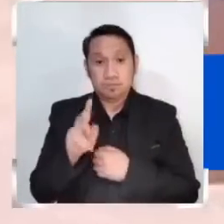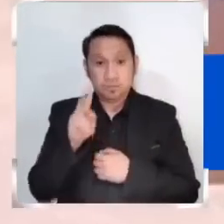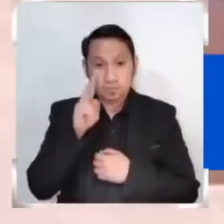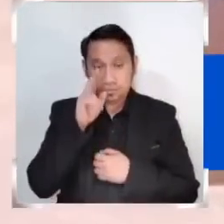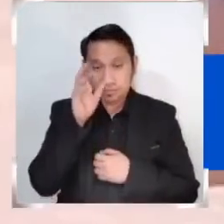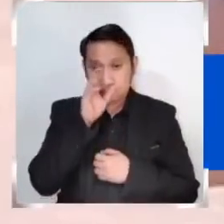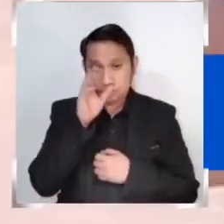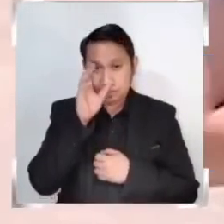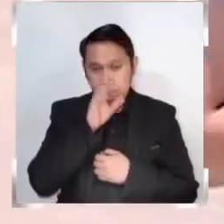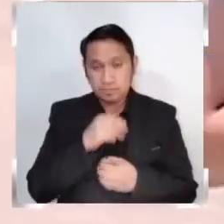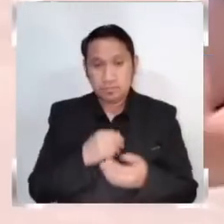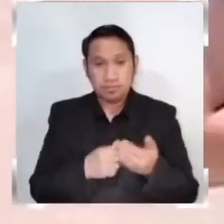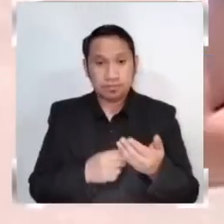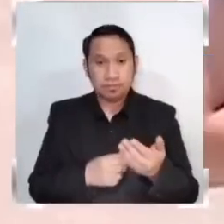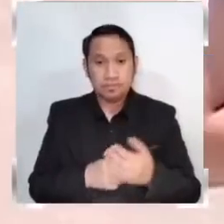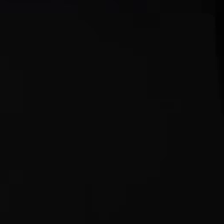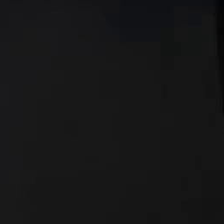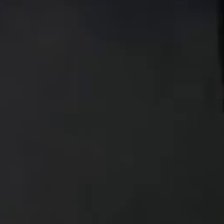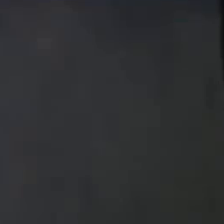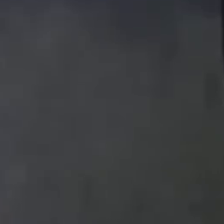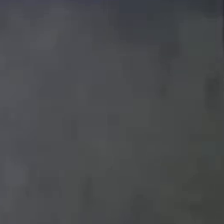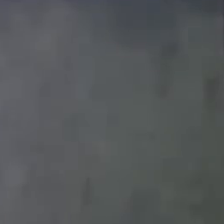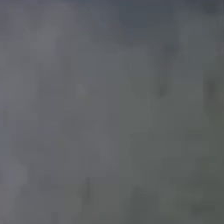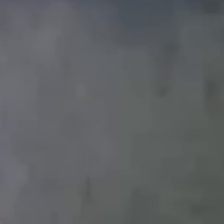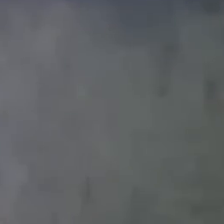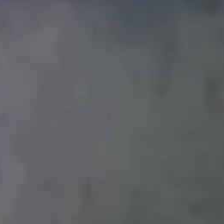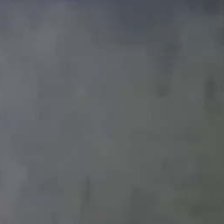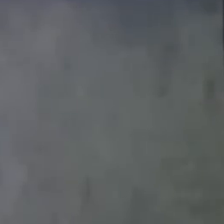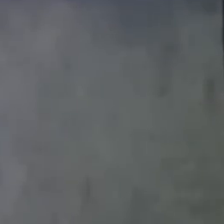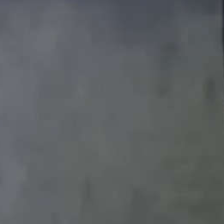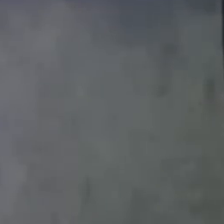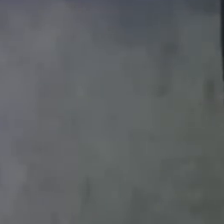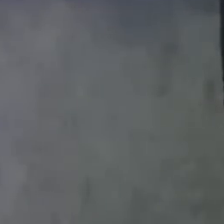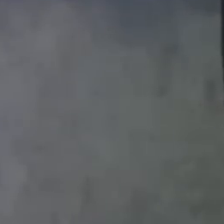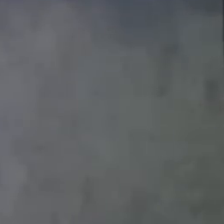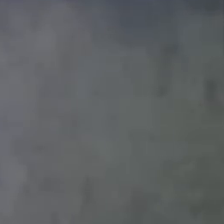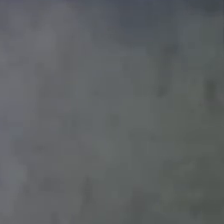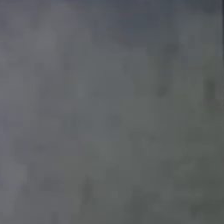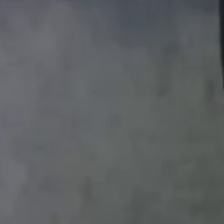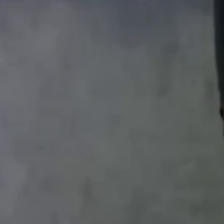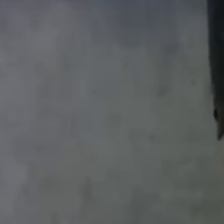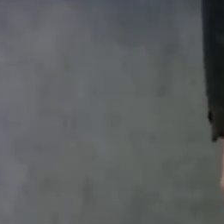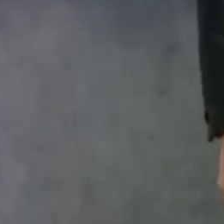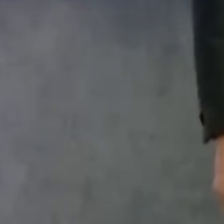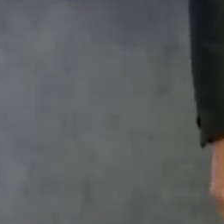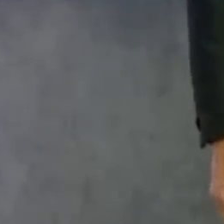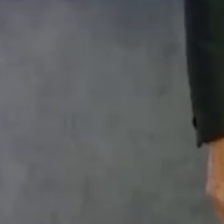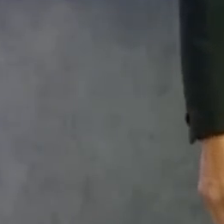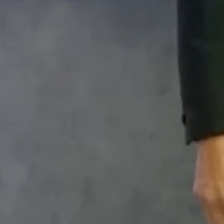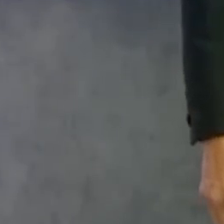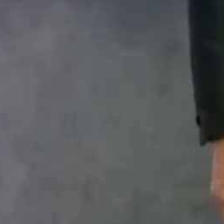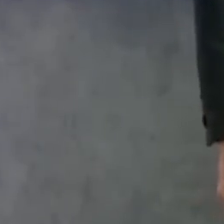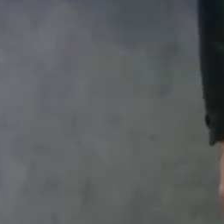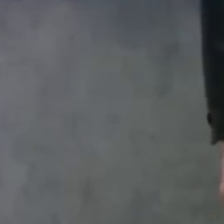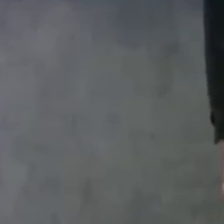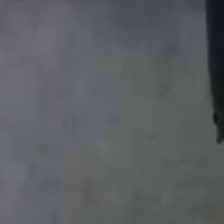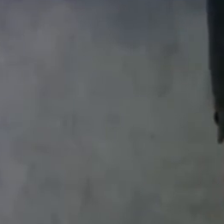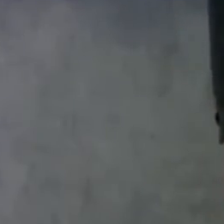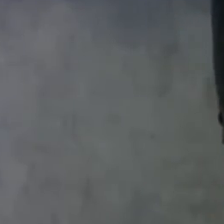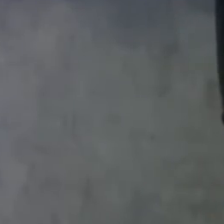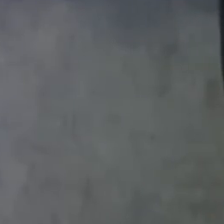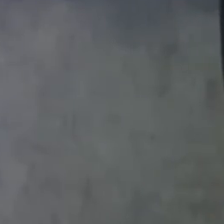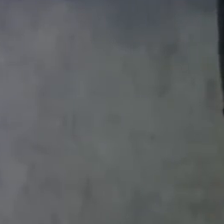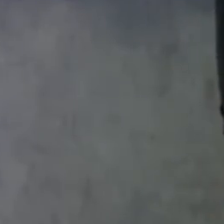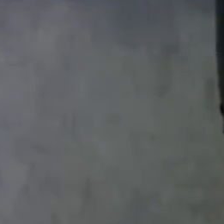Merondina, ang inyong saksi. Makaigang saksi ang unang pasok ng mga balita. Maaaring mapanood ang saksi at ang iba pang